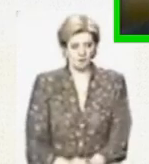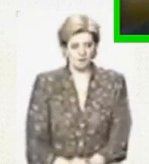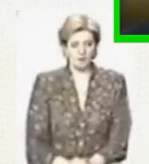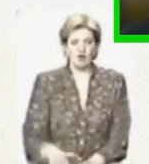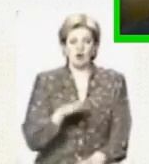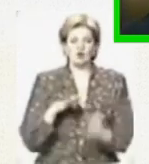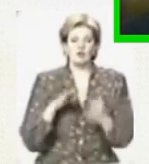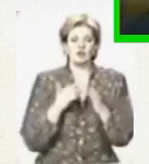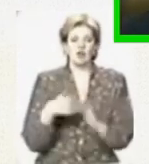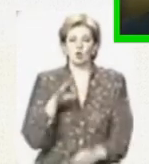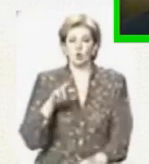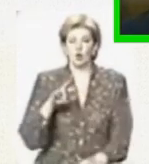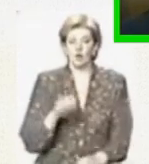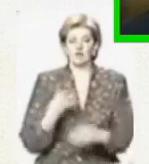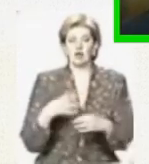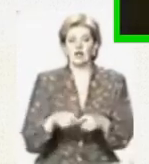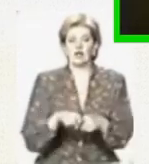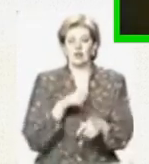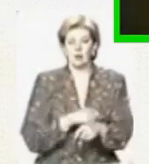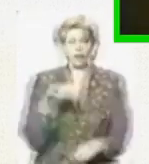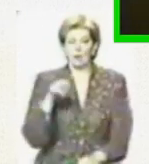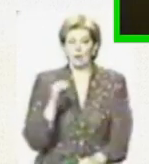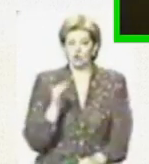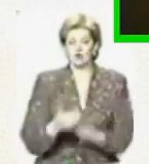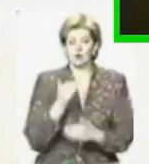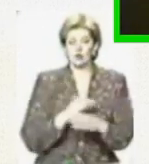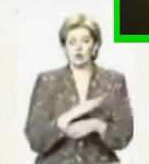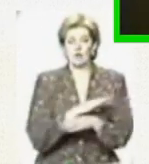проявили большую требовательность. Надо что-то делать, конечно.